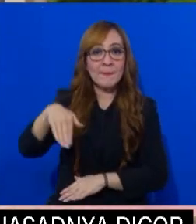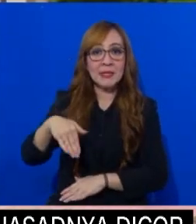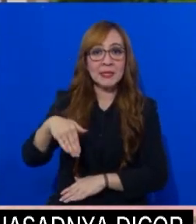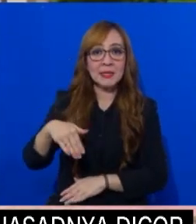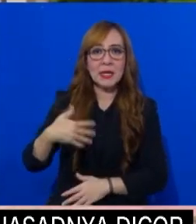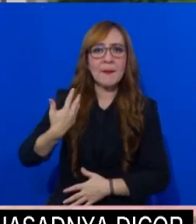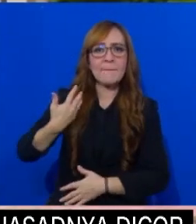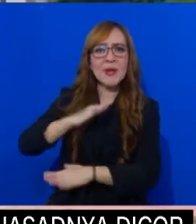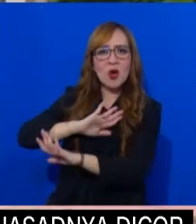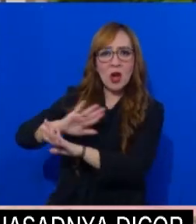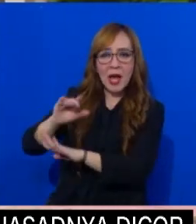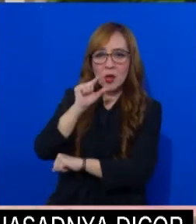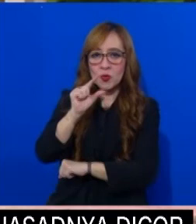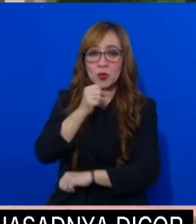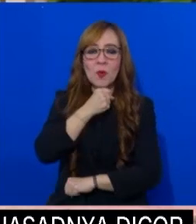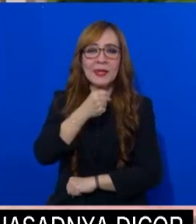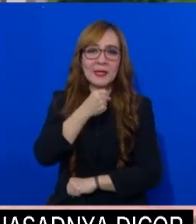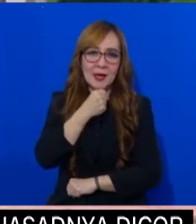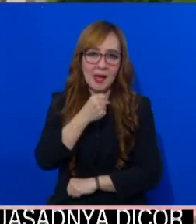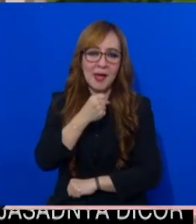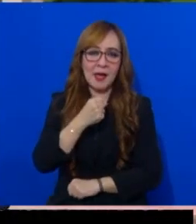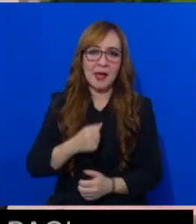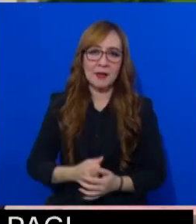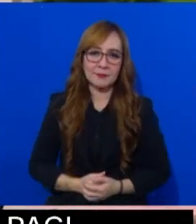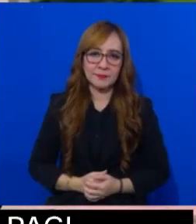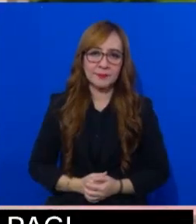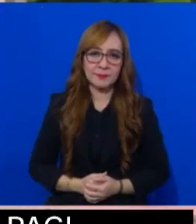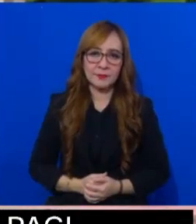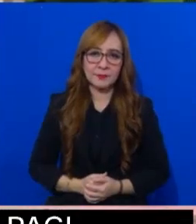diwawancara mengenai rumah susun Kampung Bayam. Tim Liputan CNN Indonesia.